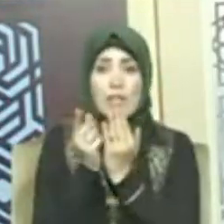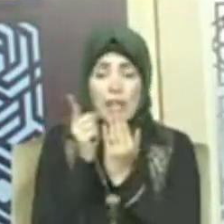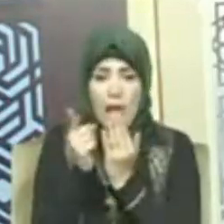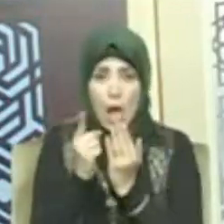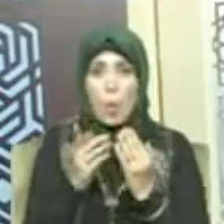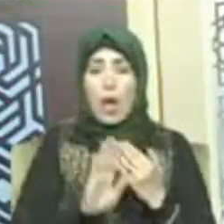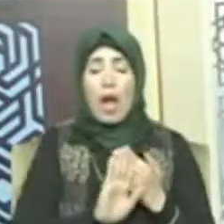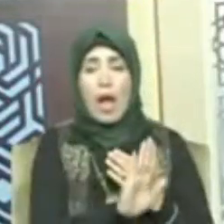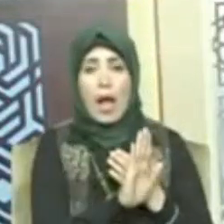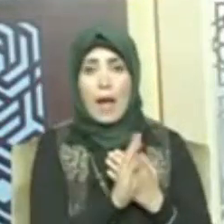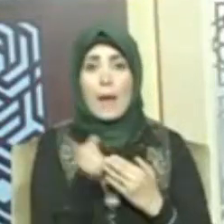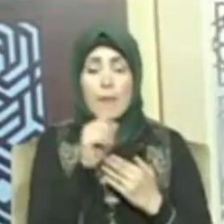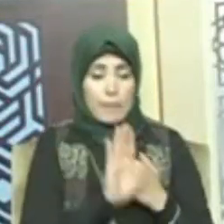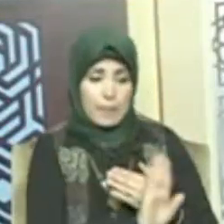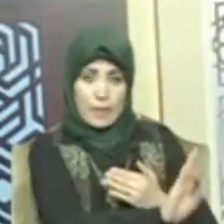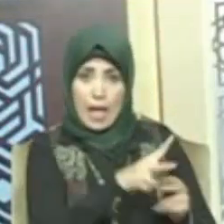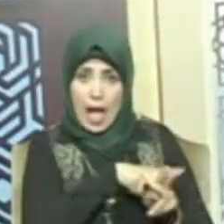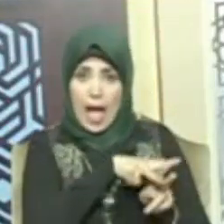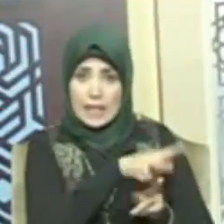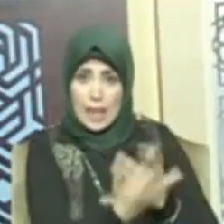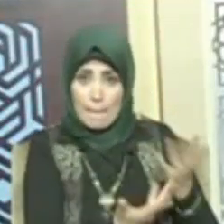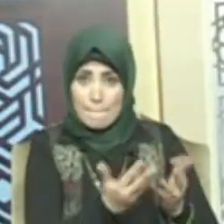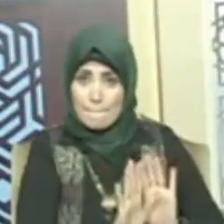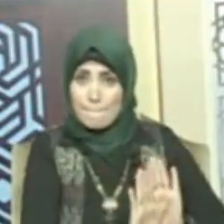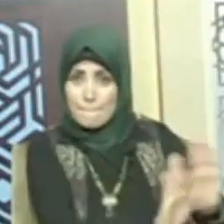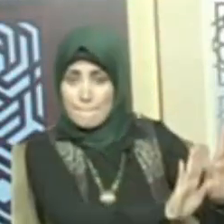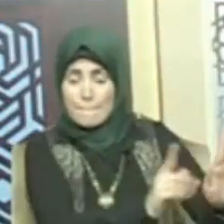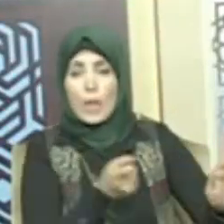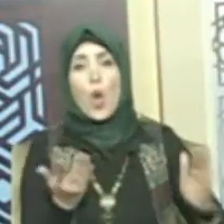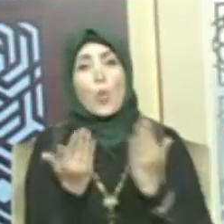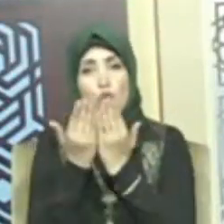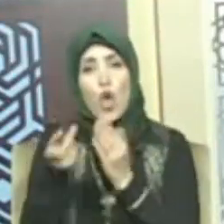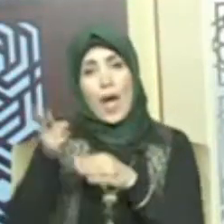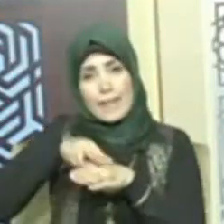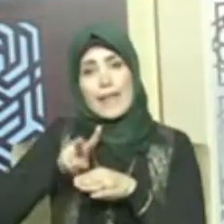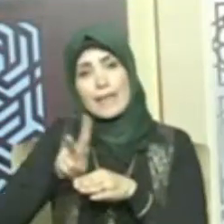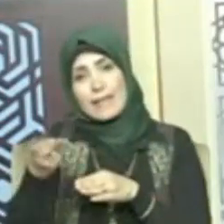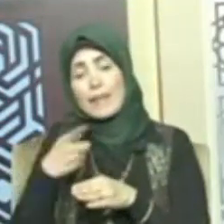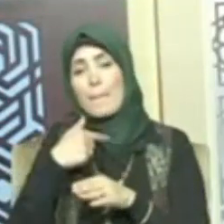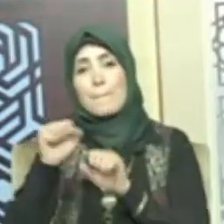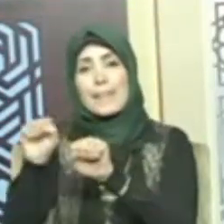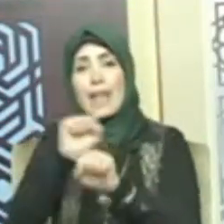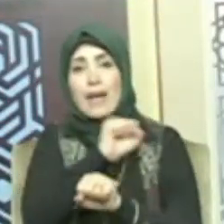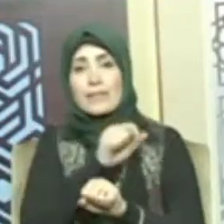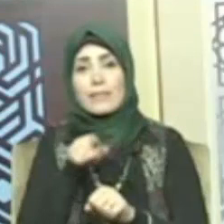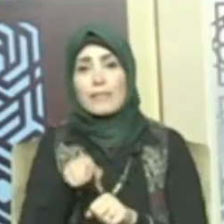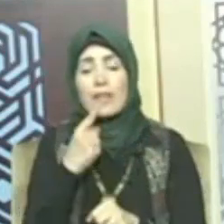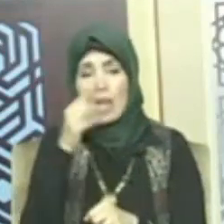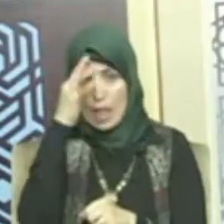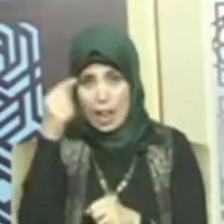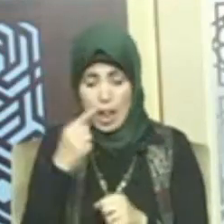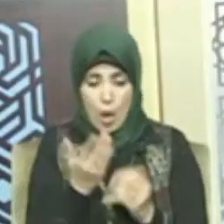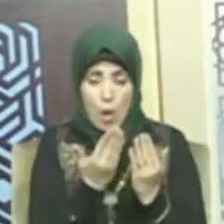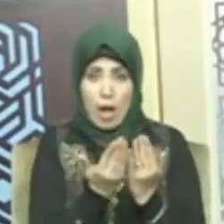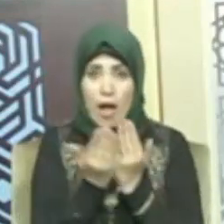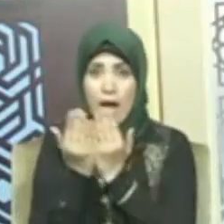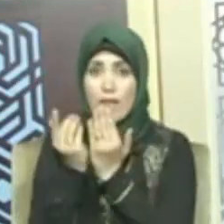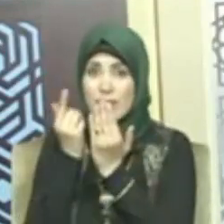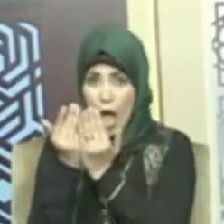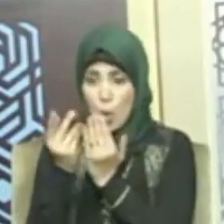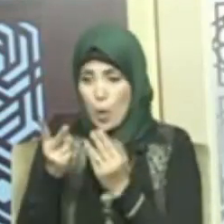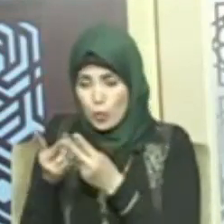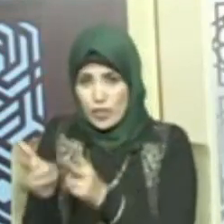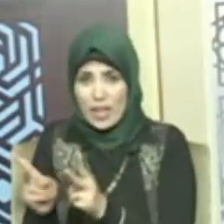عتقه من النار، فكل عبد يعتق من النار له مع عتقه